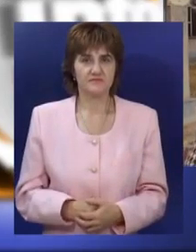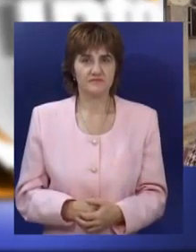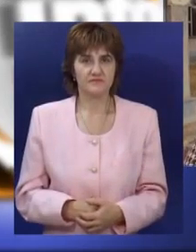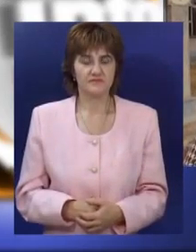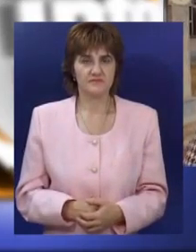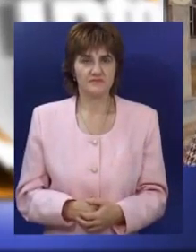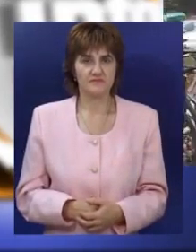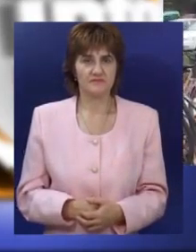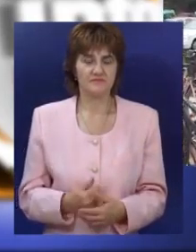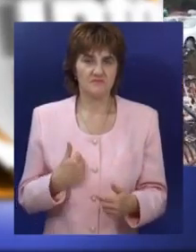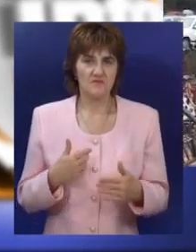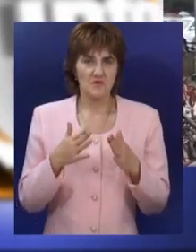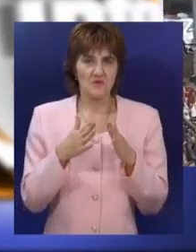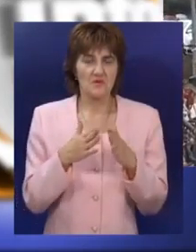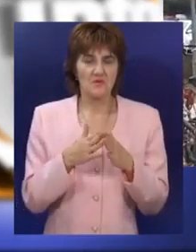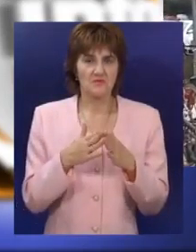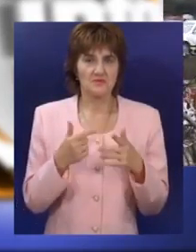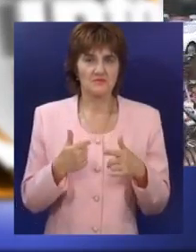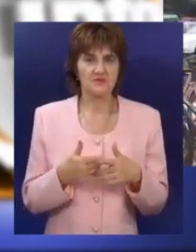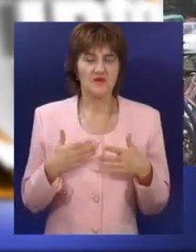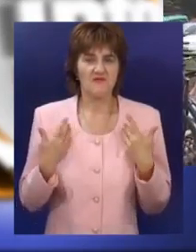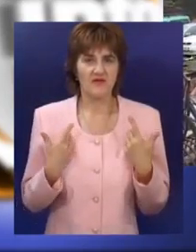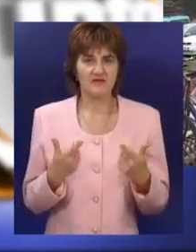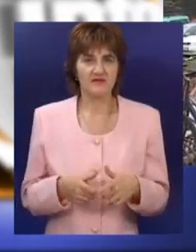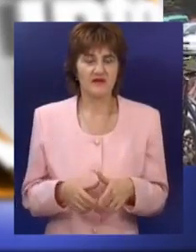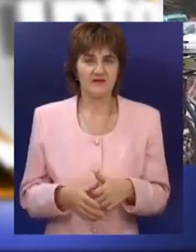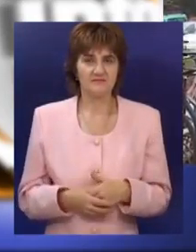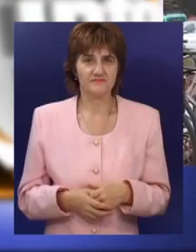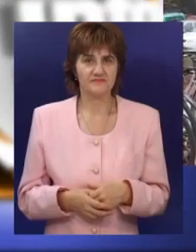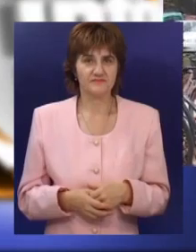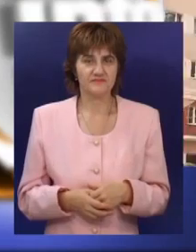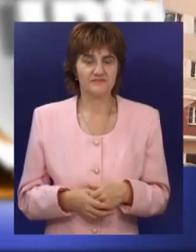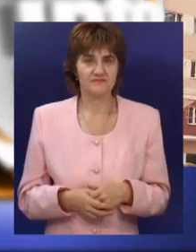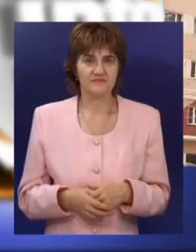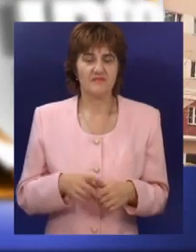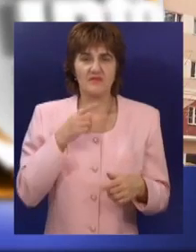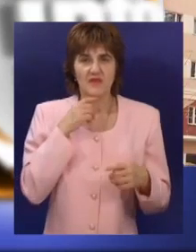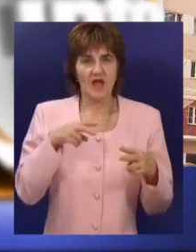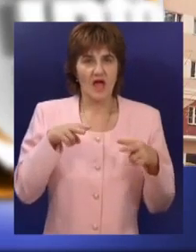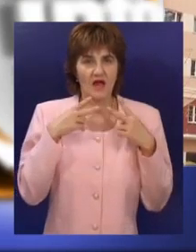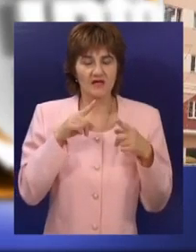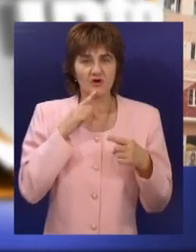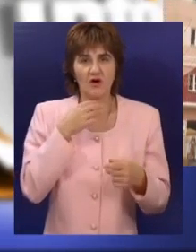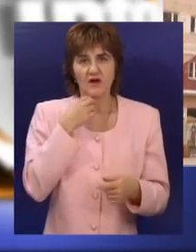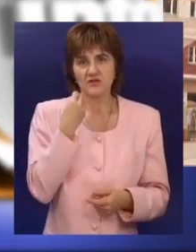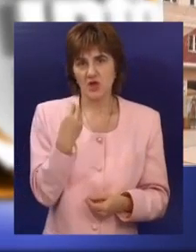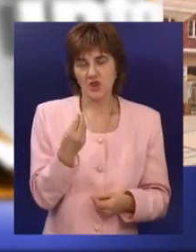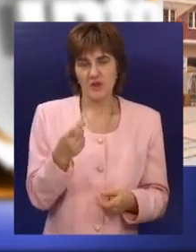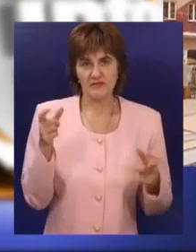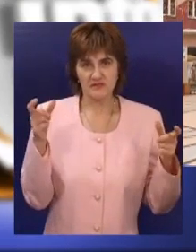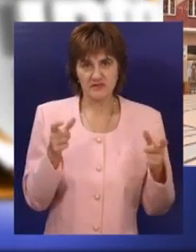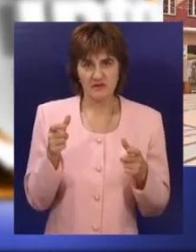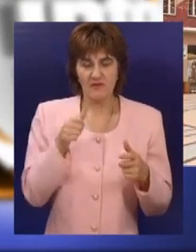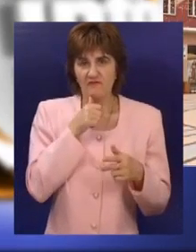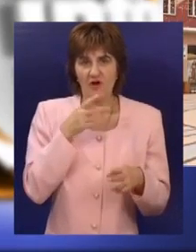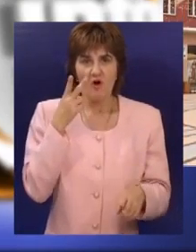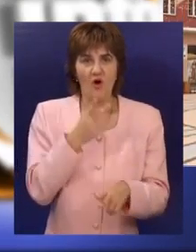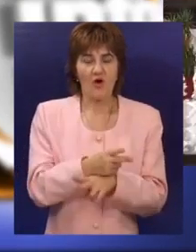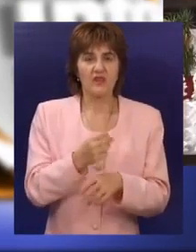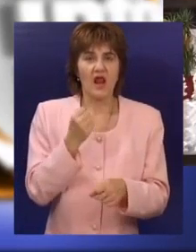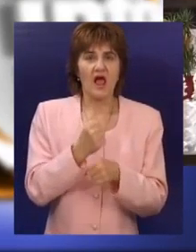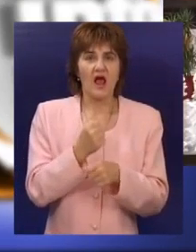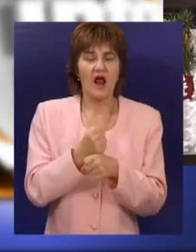odlučiti svakako. Kućna žurka, bit će veselo. Jedan od restorana koji nudi dobru zabavu za najluđu noć